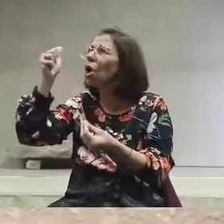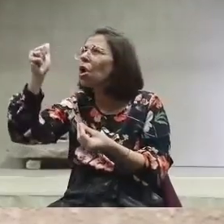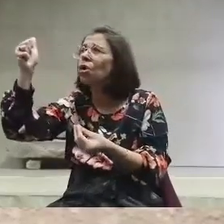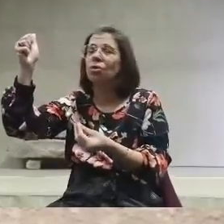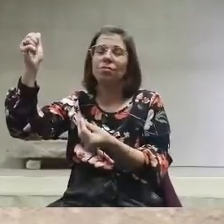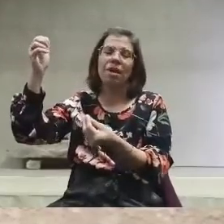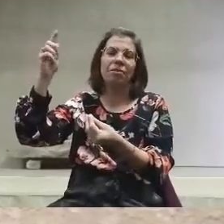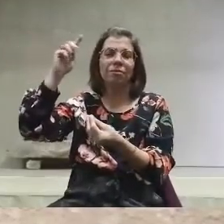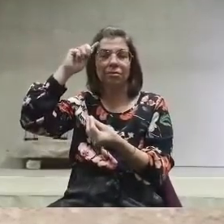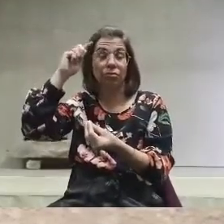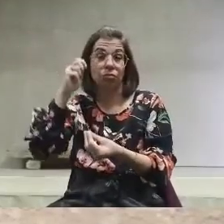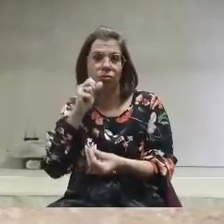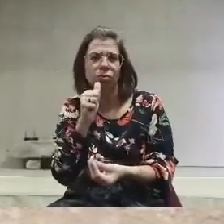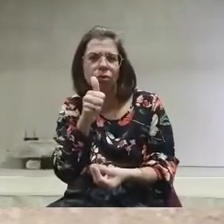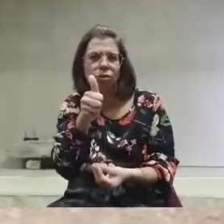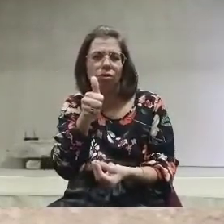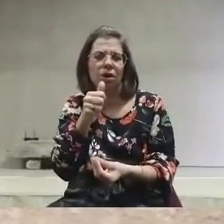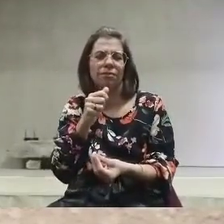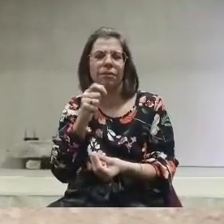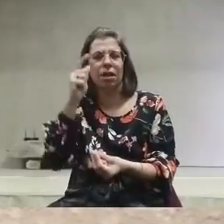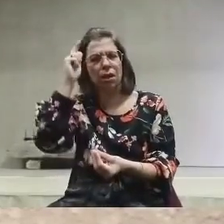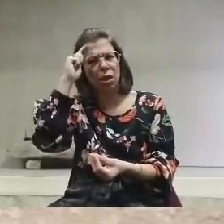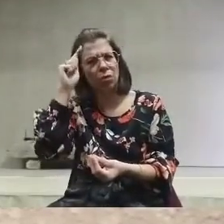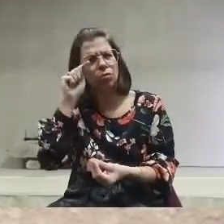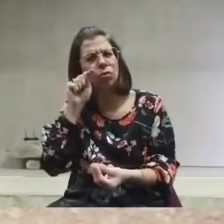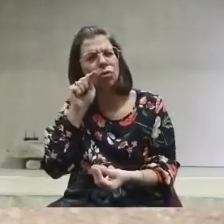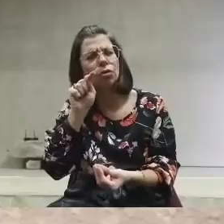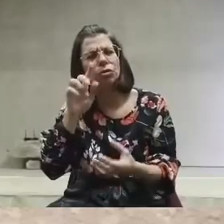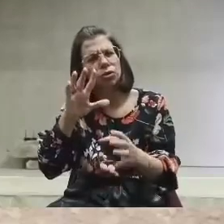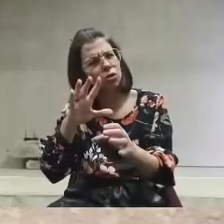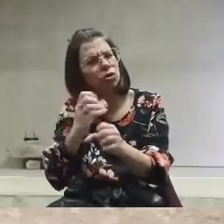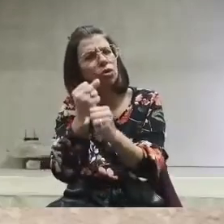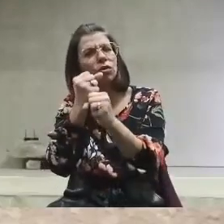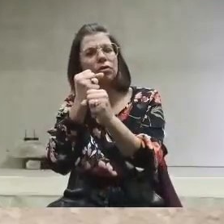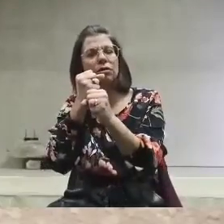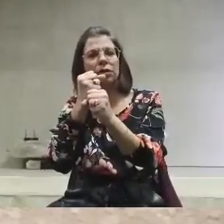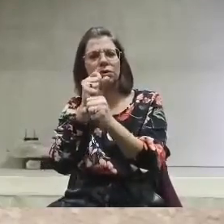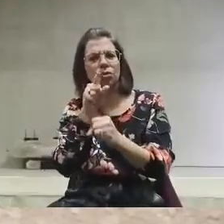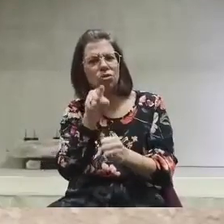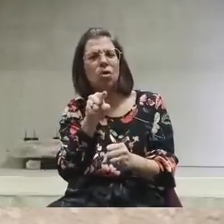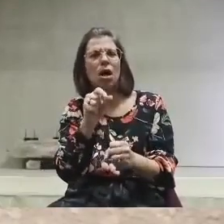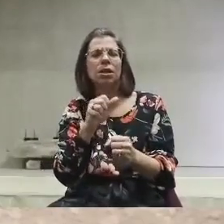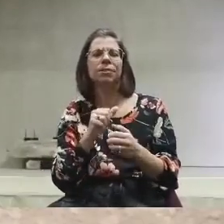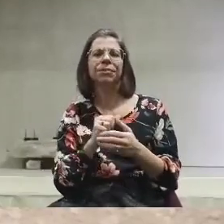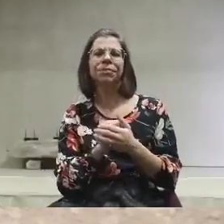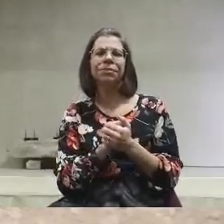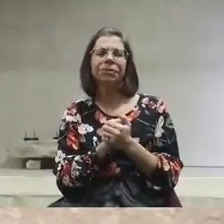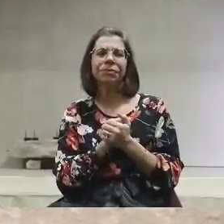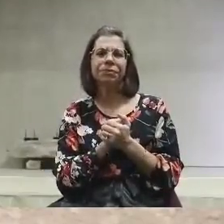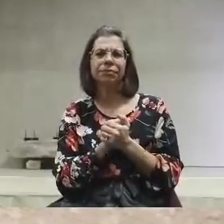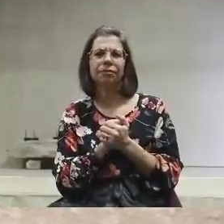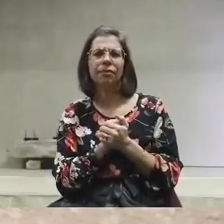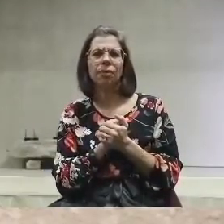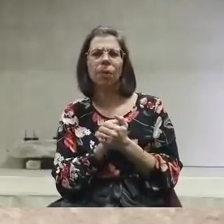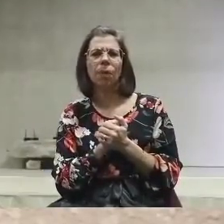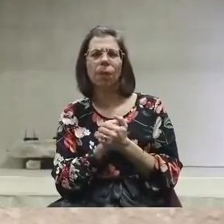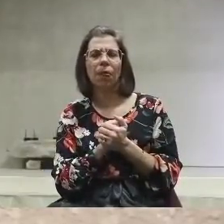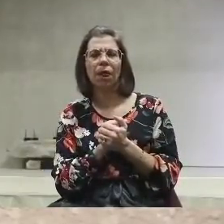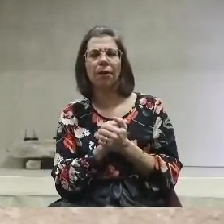Il a fait ça pour toi, pour te sauver. Pour que le jugement, la condamnation, la colère, la